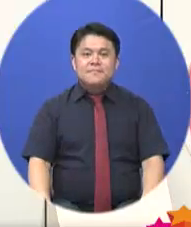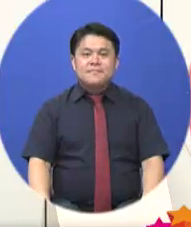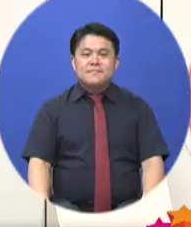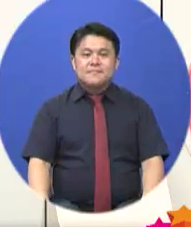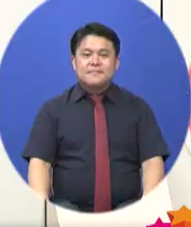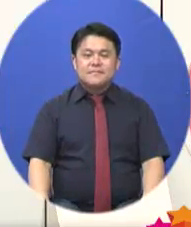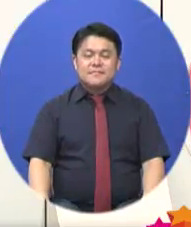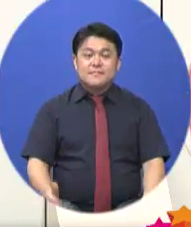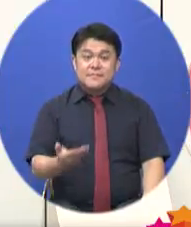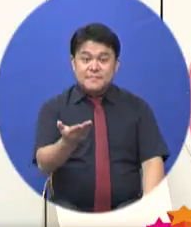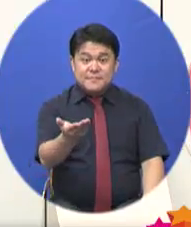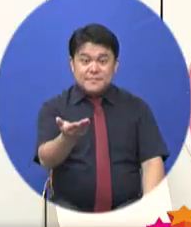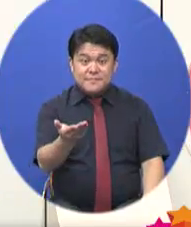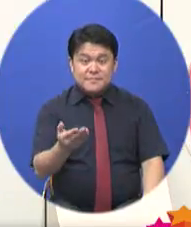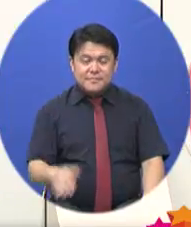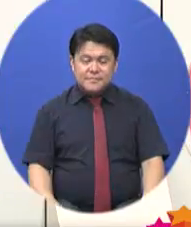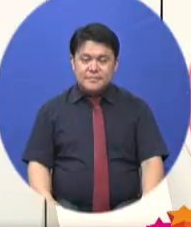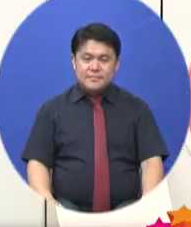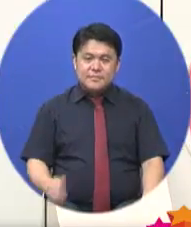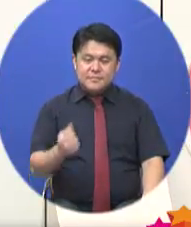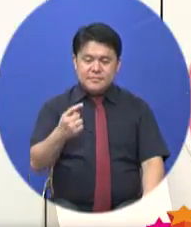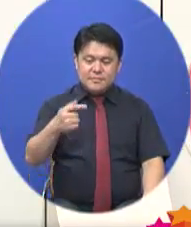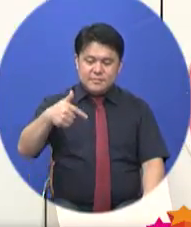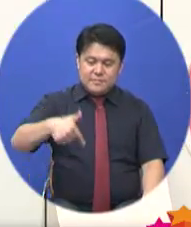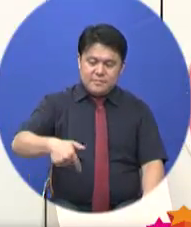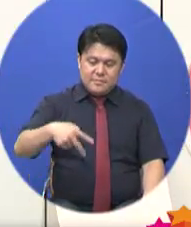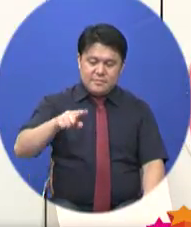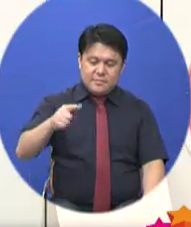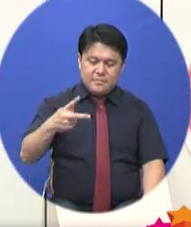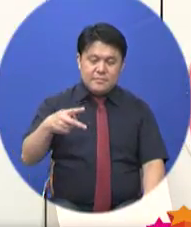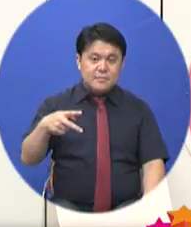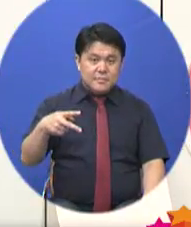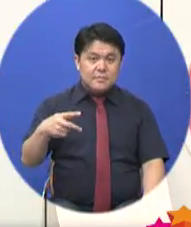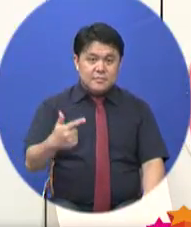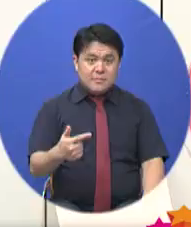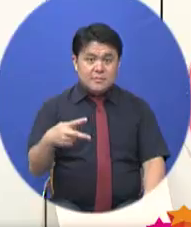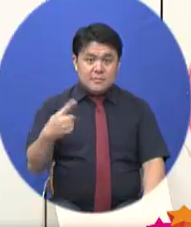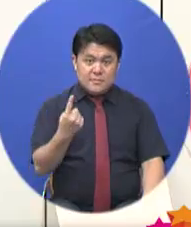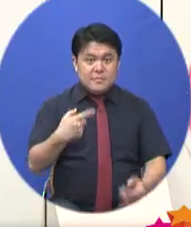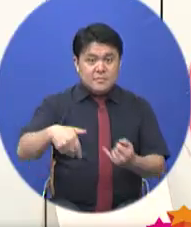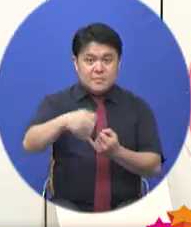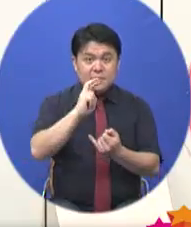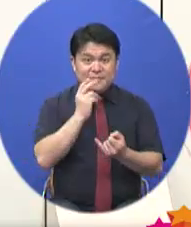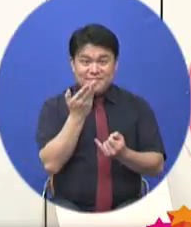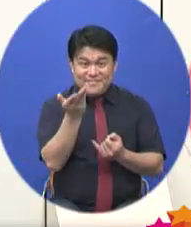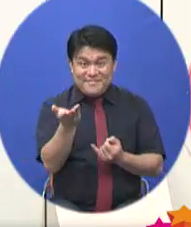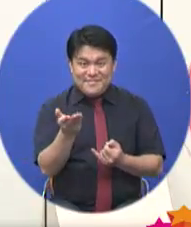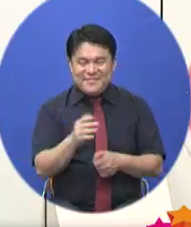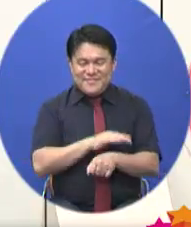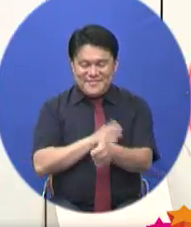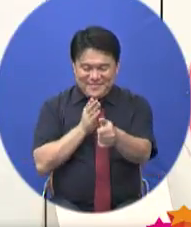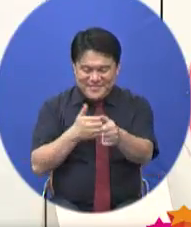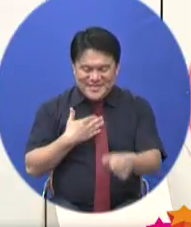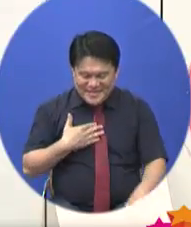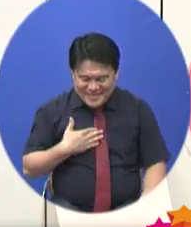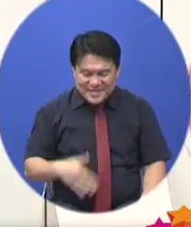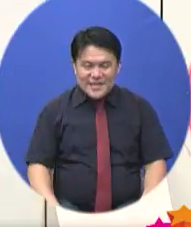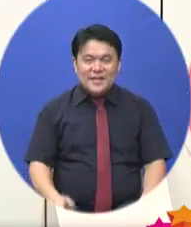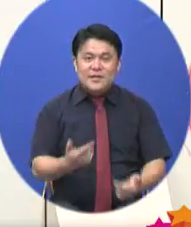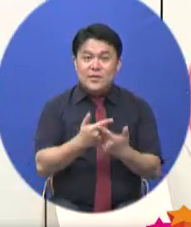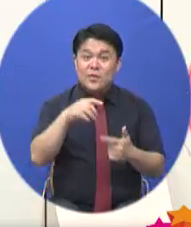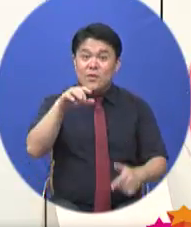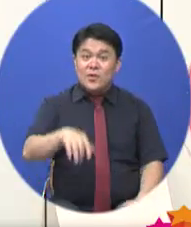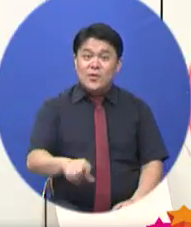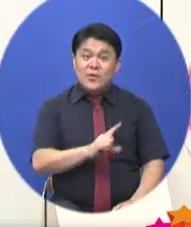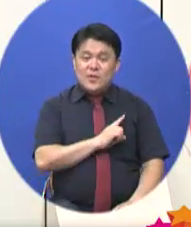자, 난소심 어머님 흑산도와 같이 음악 드리겠습니다. 네. 잘 불러주세요. 네, 부탁합니다. 네,